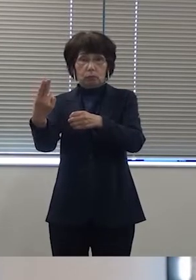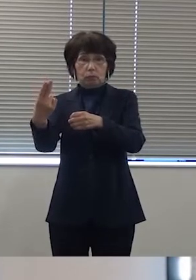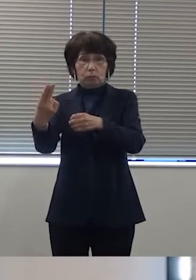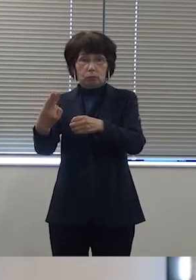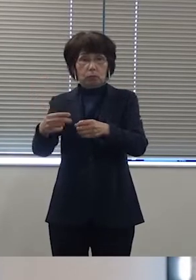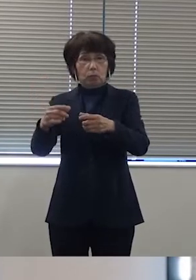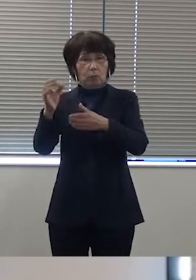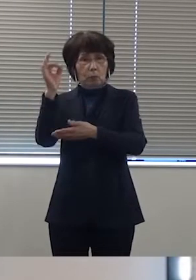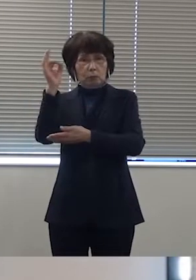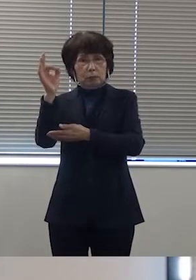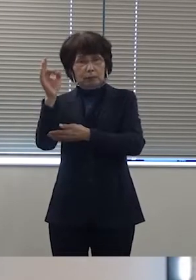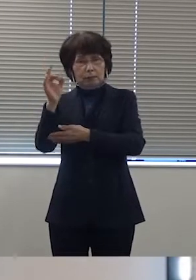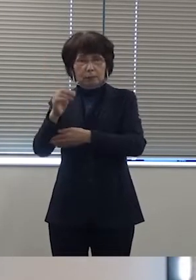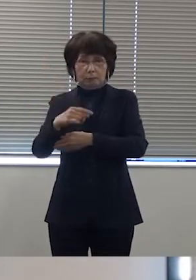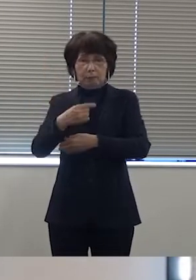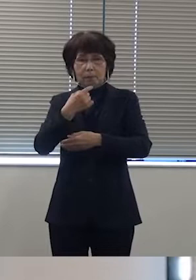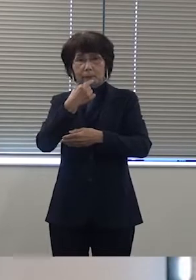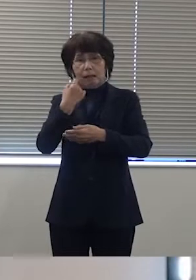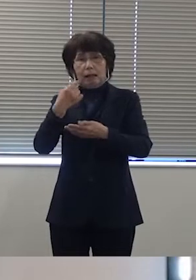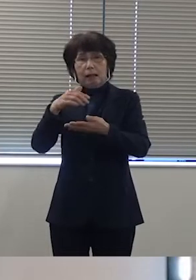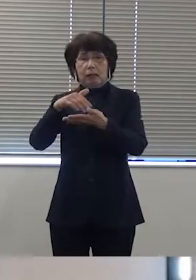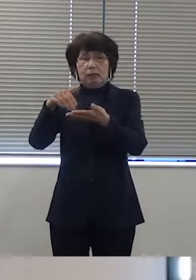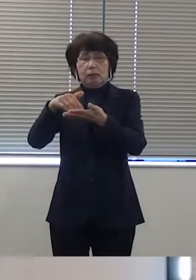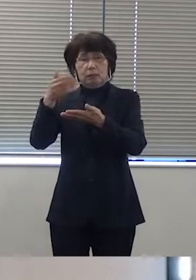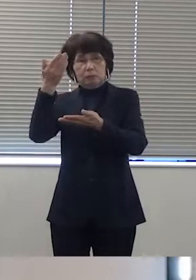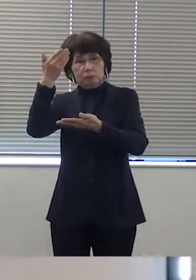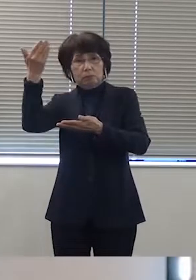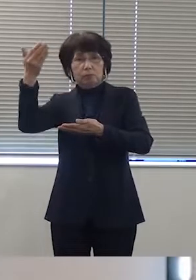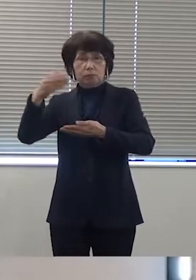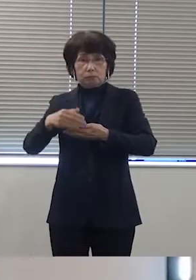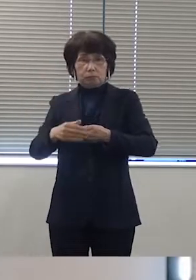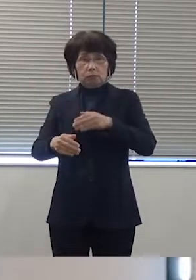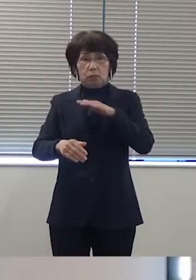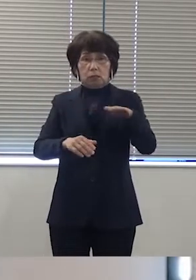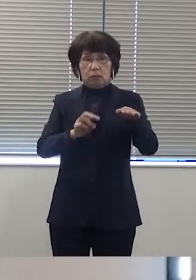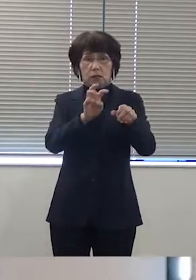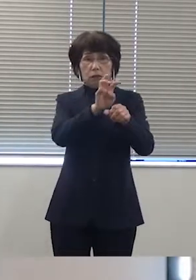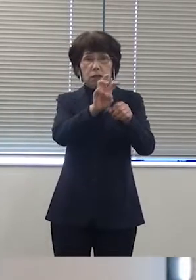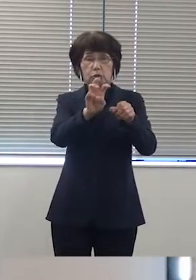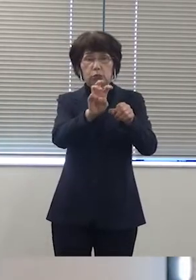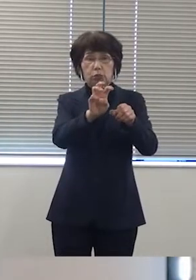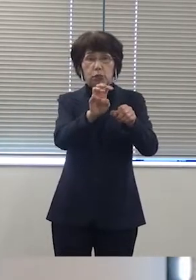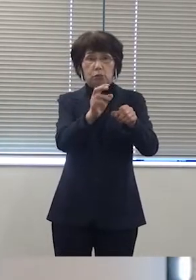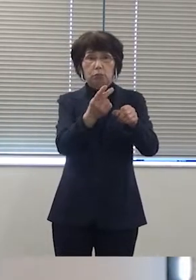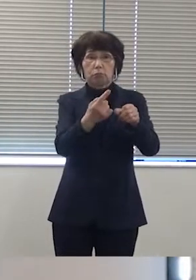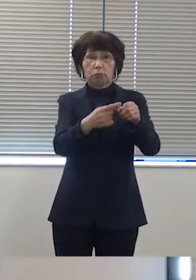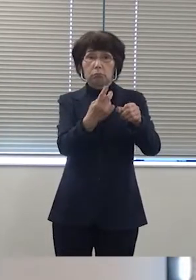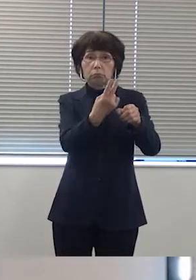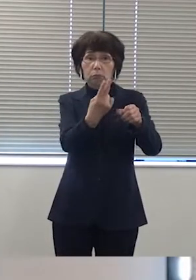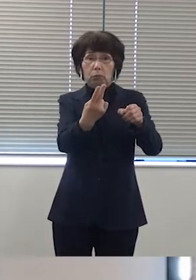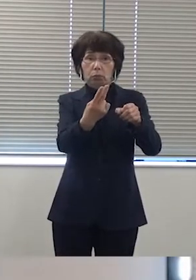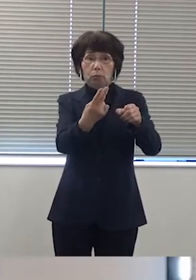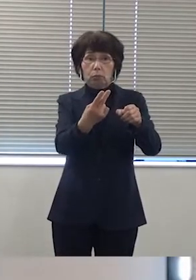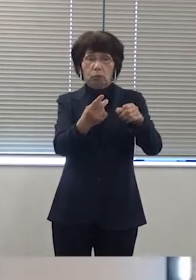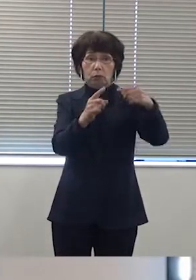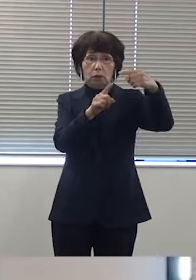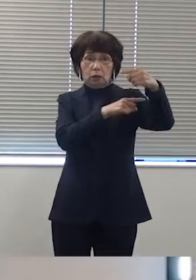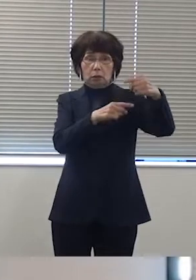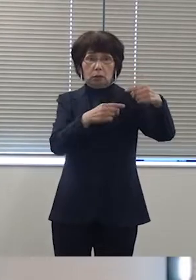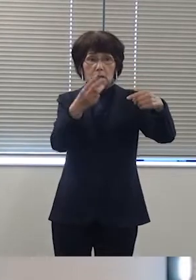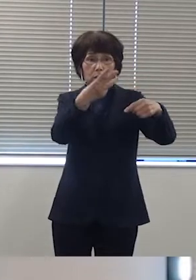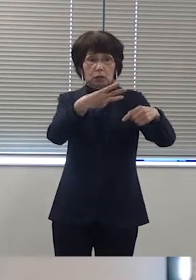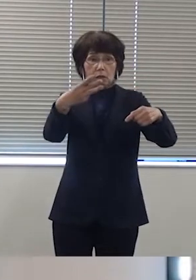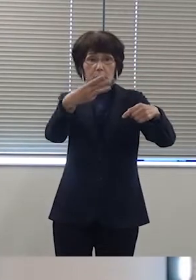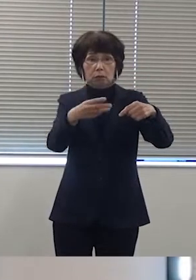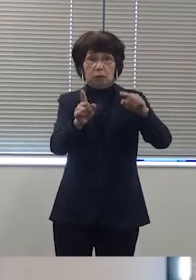りますので、平成30年度に1人当たり3000円に引き下げたんですが、それをもとに復元をさせていただき